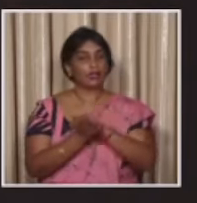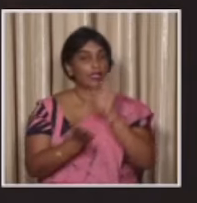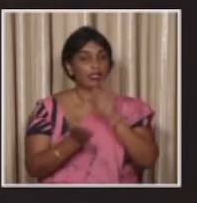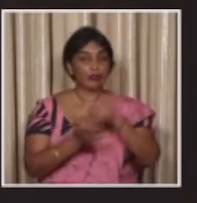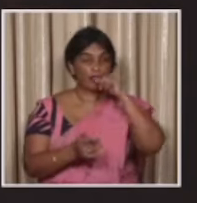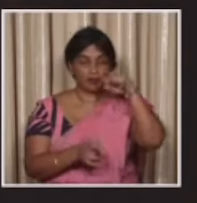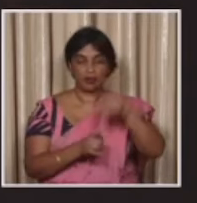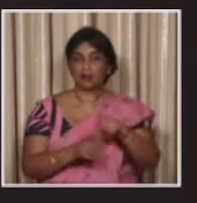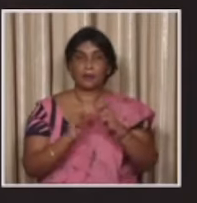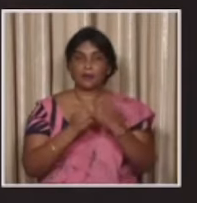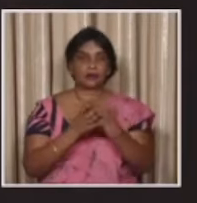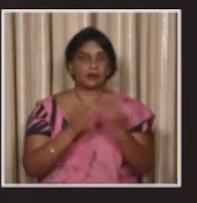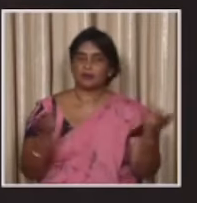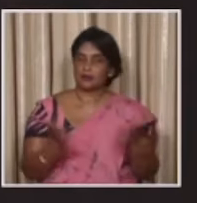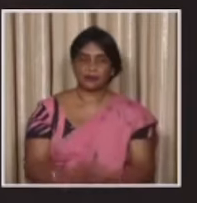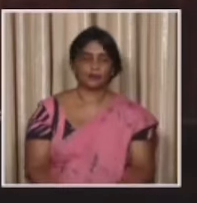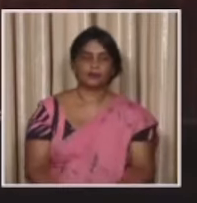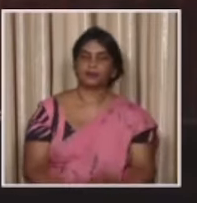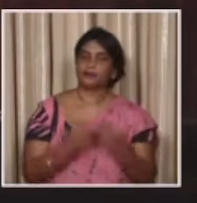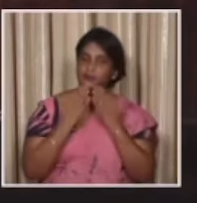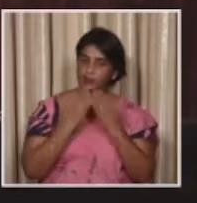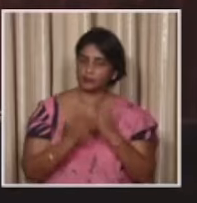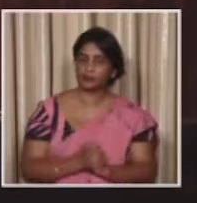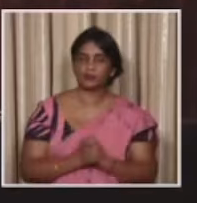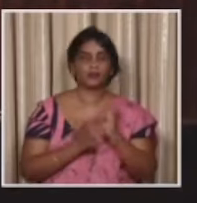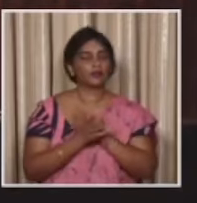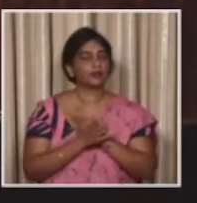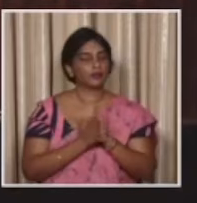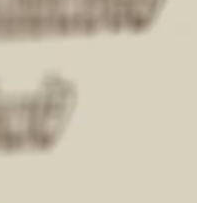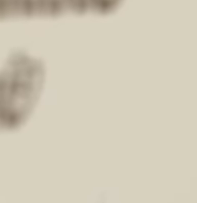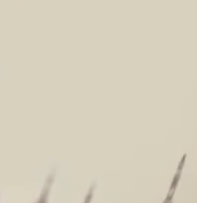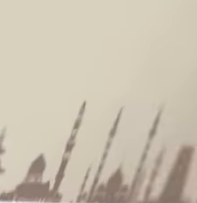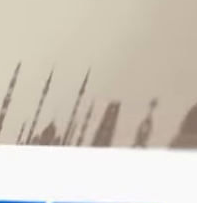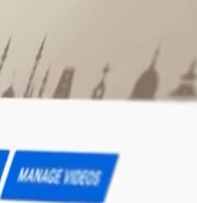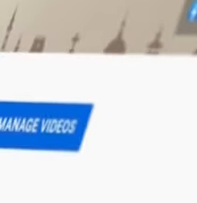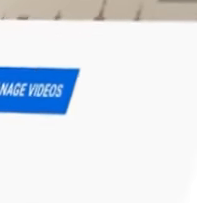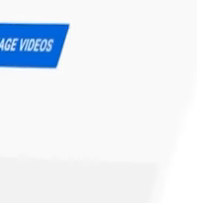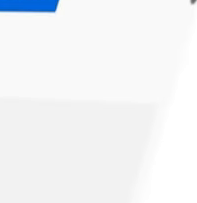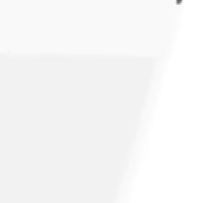දැකලා මේ ප්‍රශ්න විසඳන්න බෑ. ස්තුතියි ගරු චන්දිම වීරක්කොඩි මන්ත්‍රීතුමා.